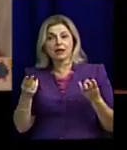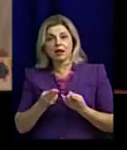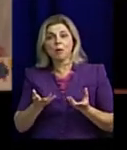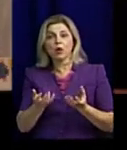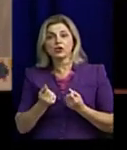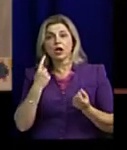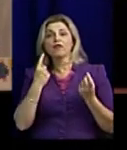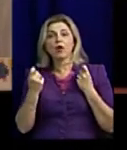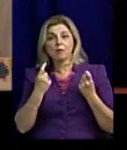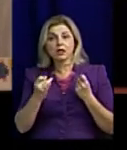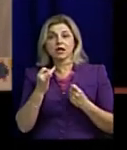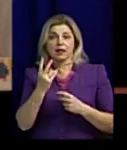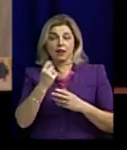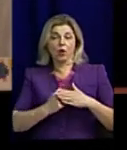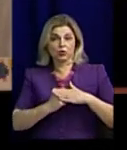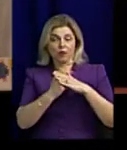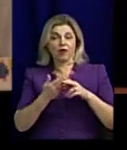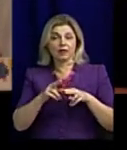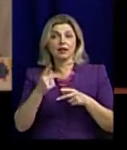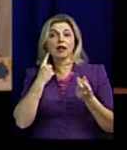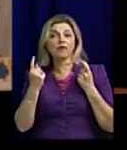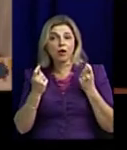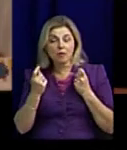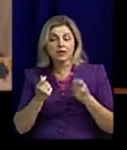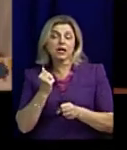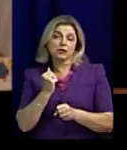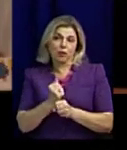отримати інформацію. І на базі цієї інформації